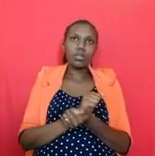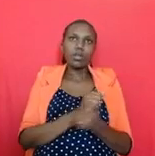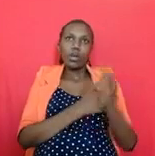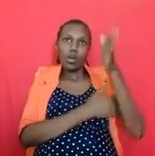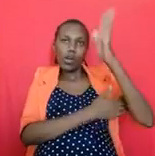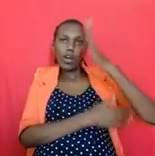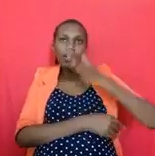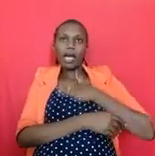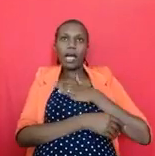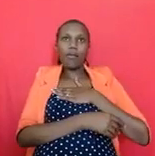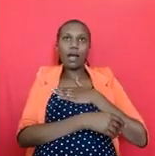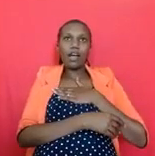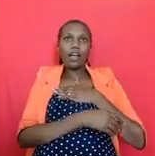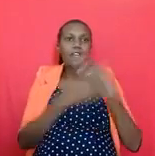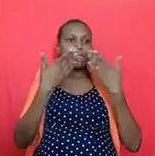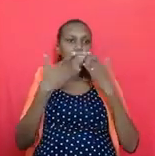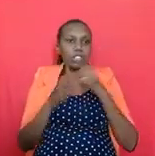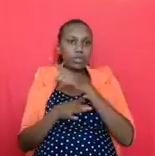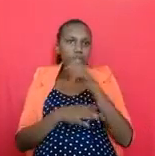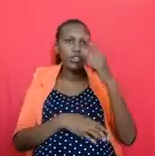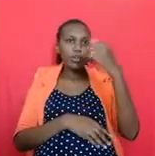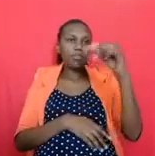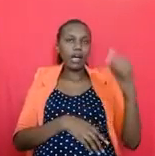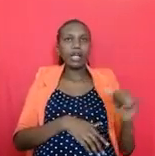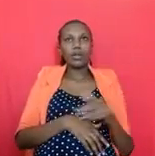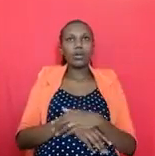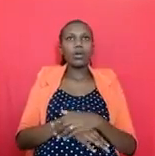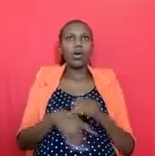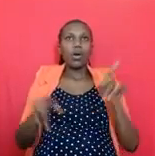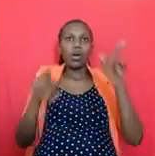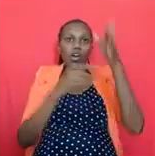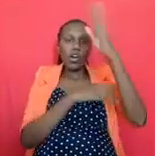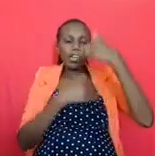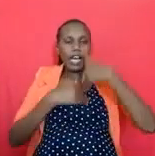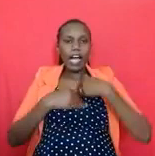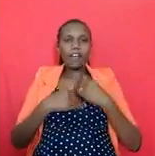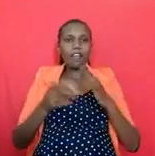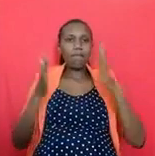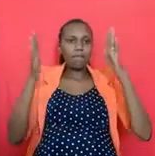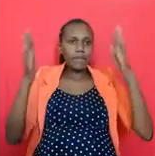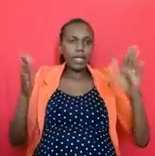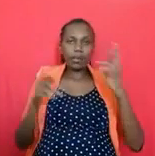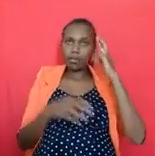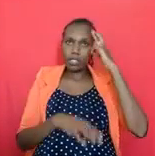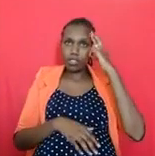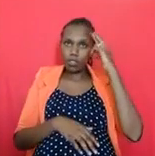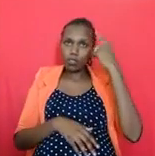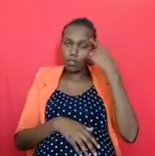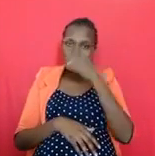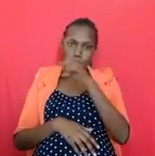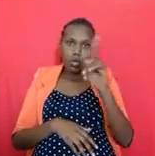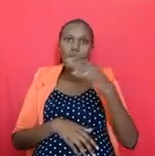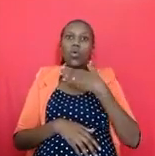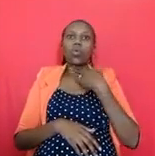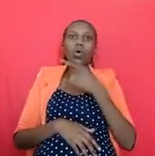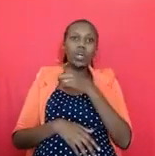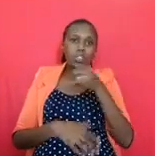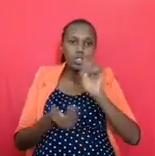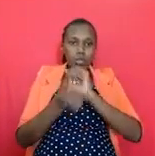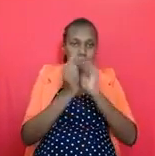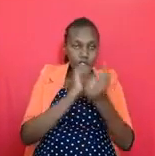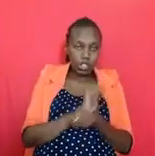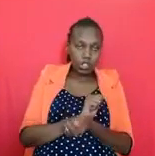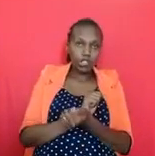Ngai witu ndarikitie nawe ari ona mweke muneene ni arenda gutuma